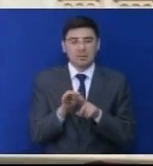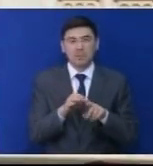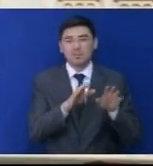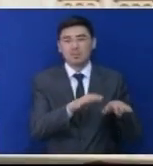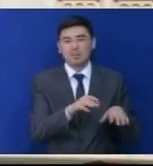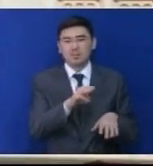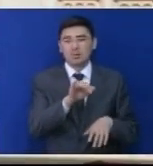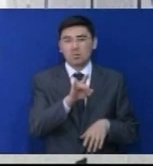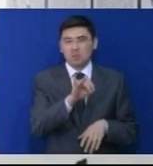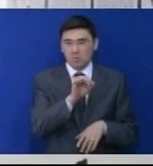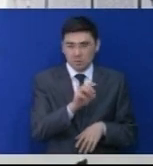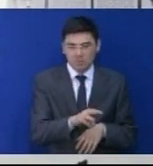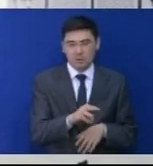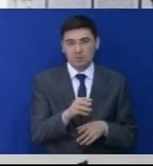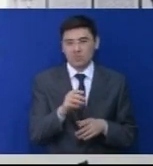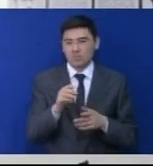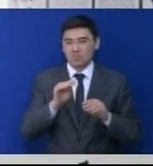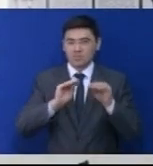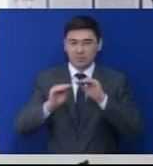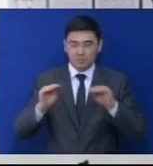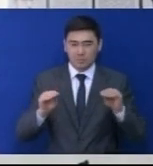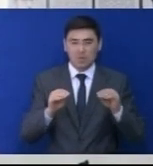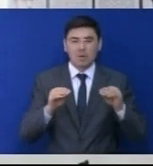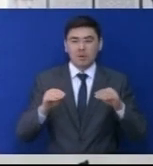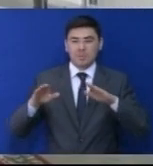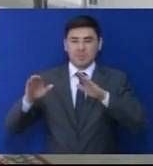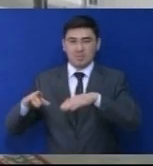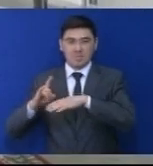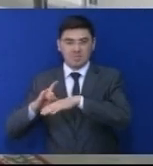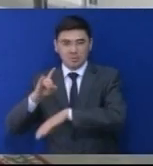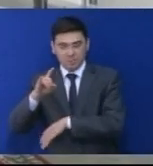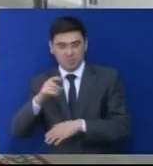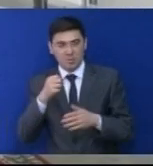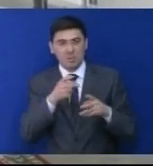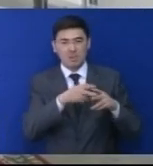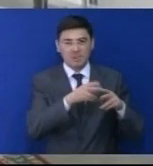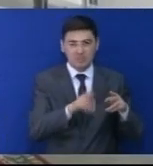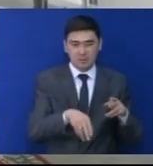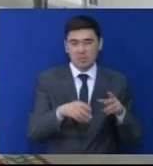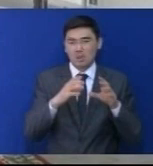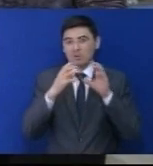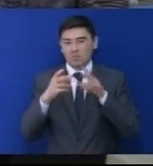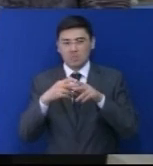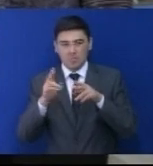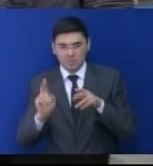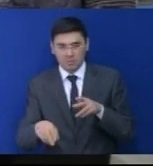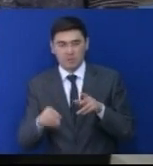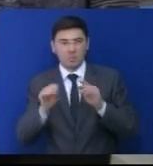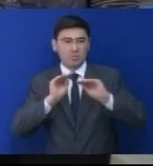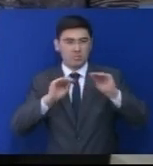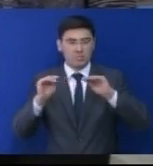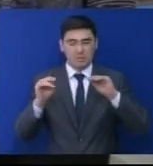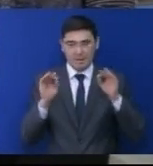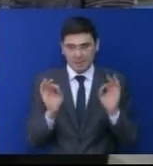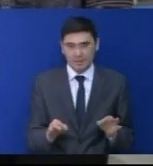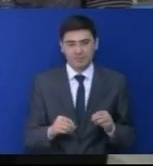өз кезегінде қаланы көркейтуге Семей әуежайынан бастап темір жол және автокөлік бекеттеріне жол сілтемелерді жасауға қатысты болмақ.